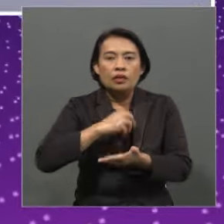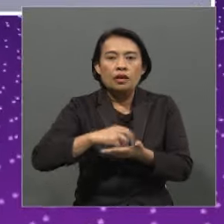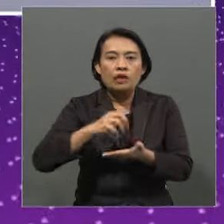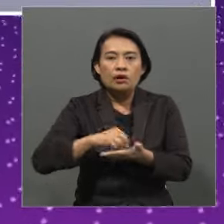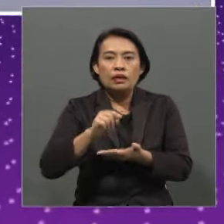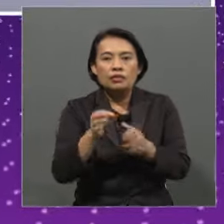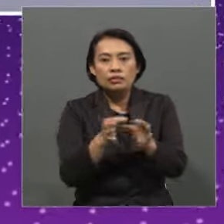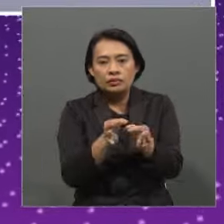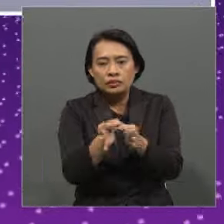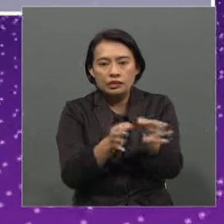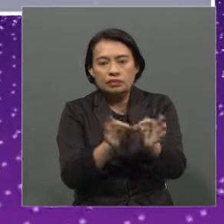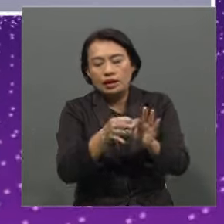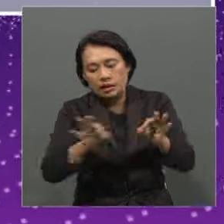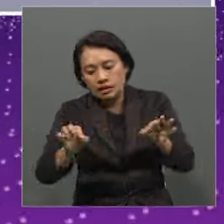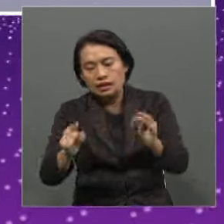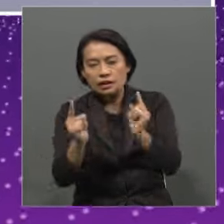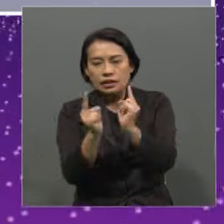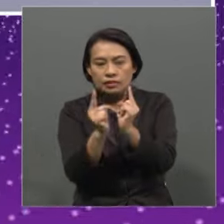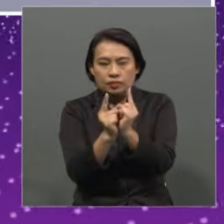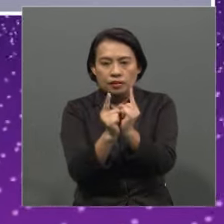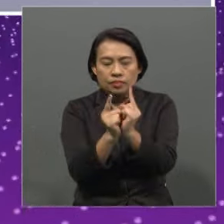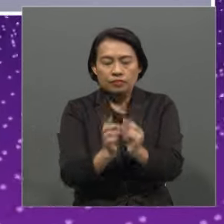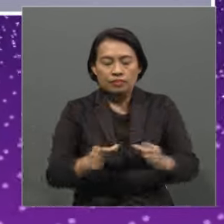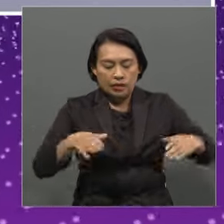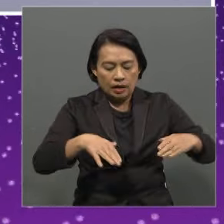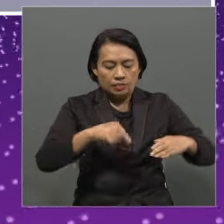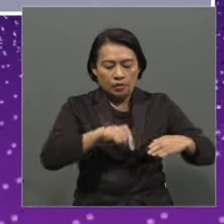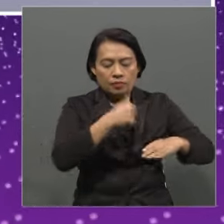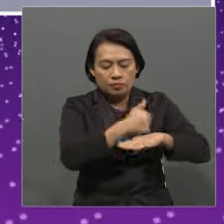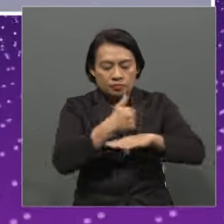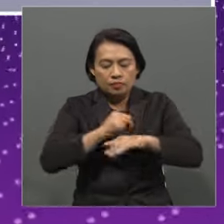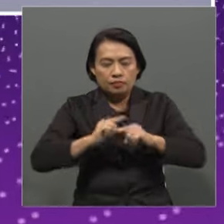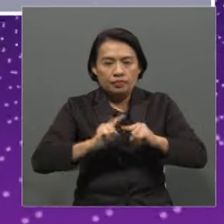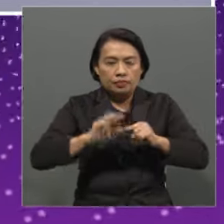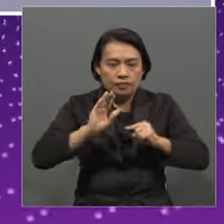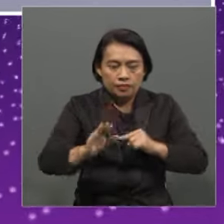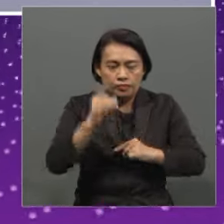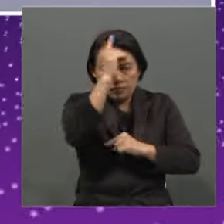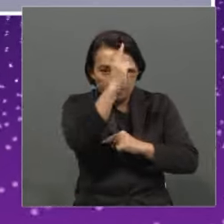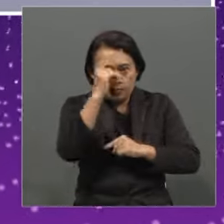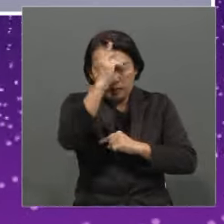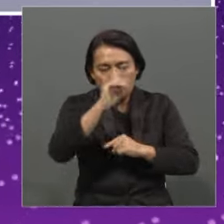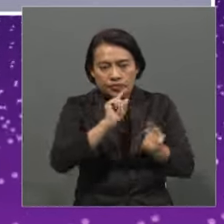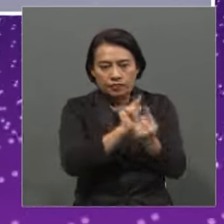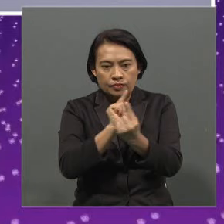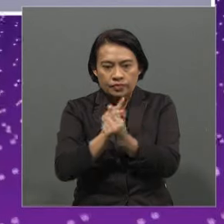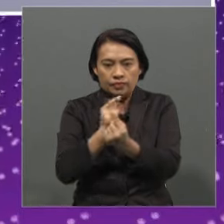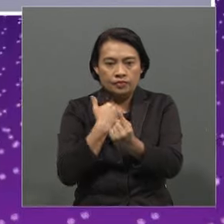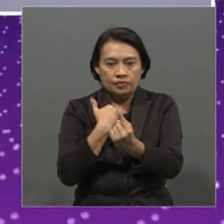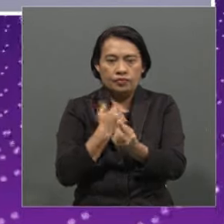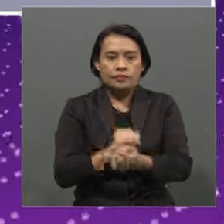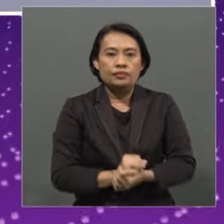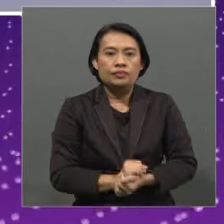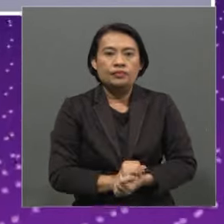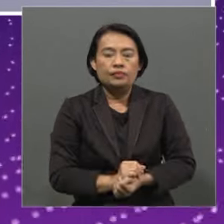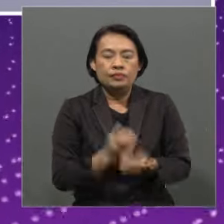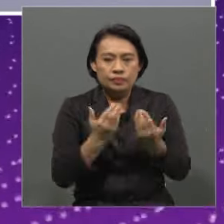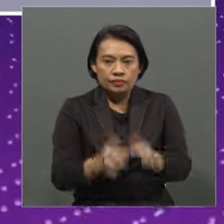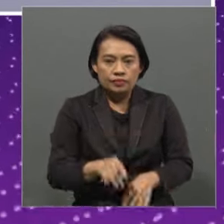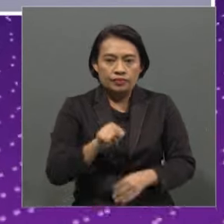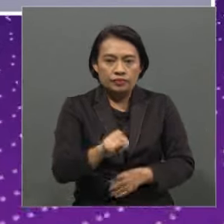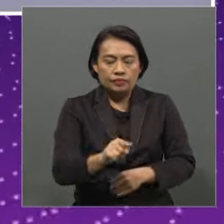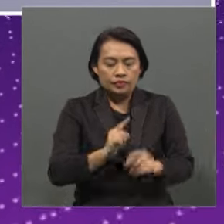นะครับว่าเเนี่ยได้ไปเจอกับบอสกลุ่มบอสแล้วก็เป็นบอสพอทั้งบอสดาราทั้งหลายด้วยนะครับที่มากกว่านั้นนะครับก็คือมีลักษณะของ